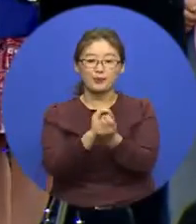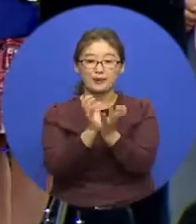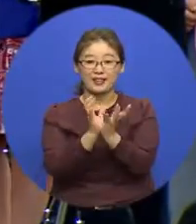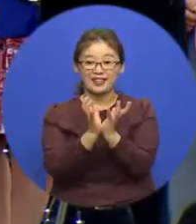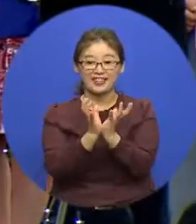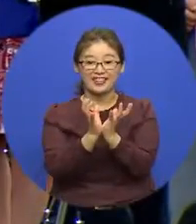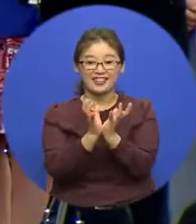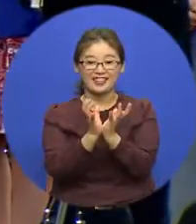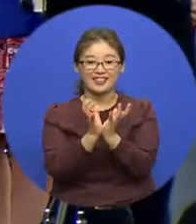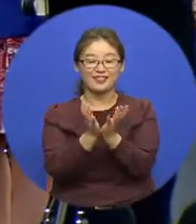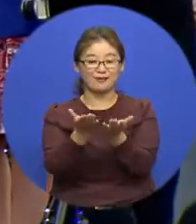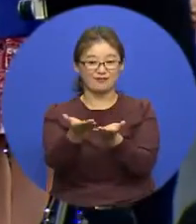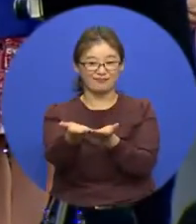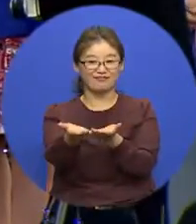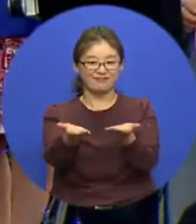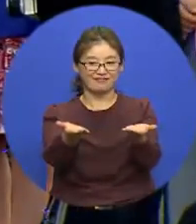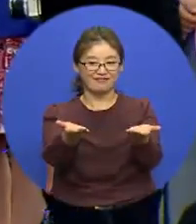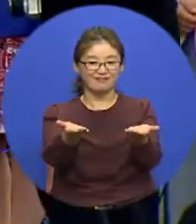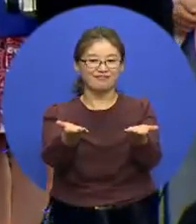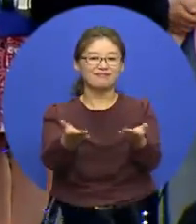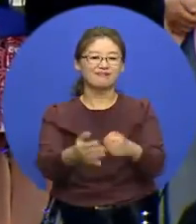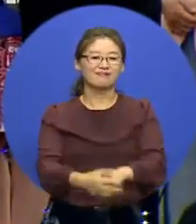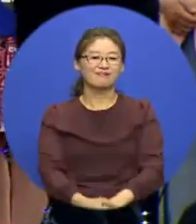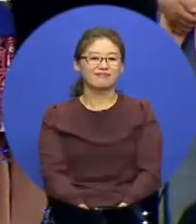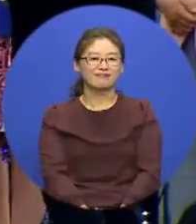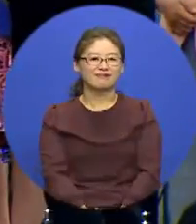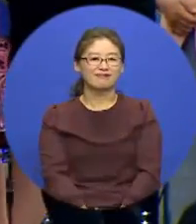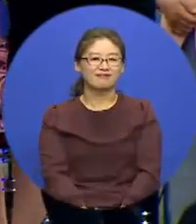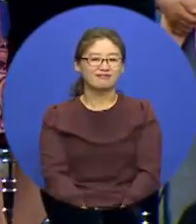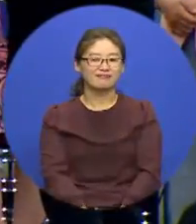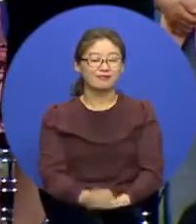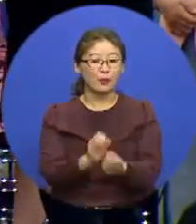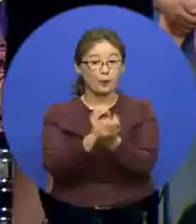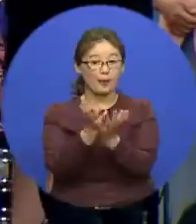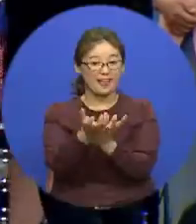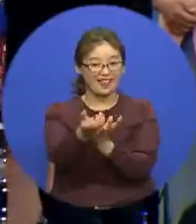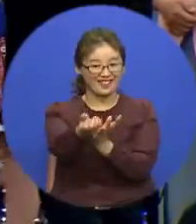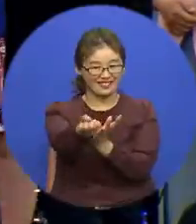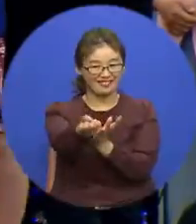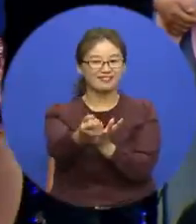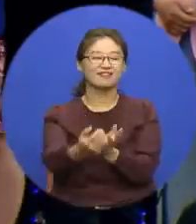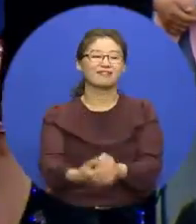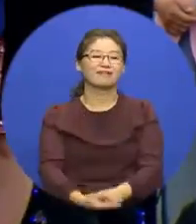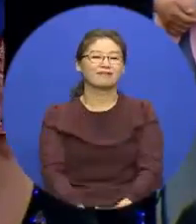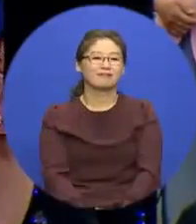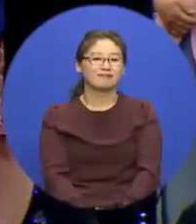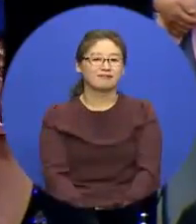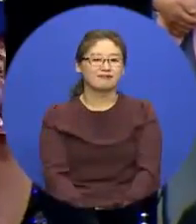꽃다발 올라오고요. 예, 꽃다발 올라오겠습니다. 자, 꽃다발 받으시고.